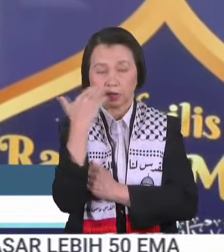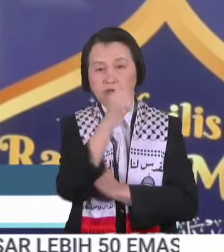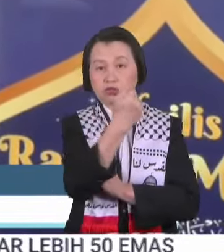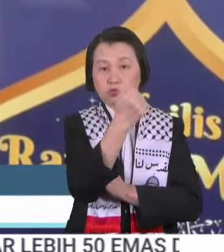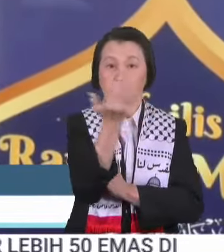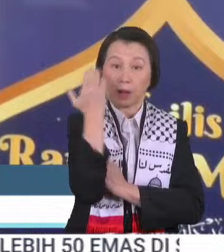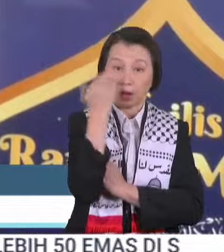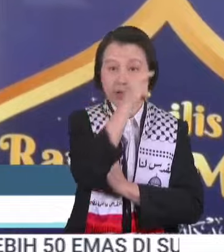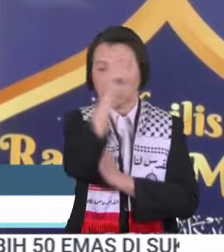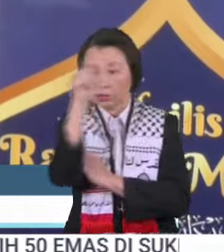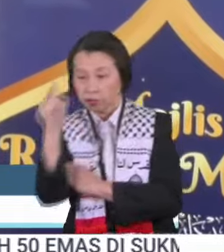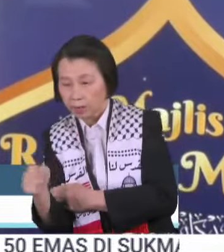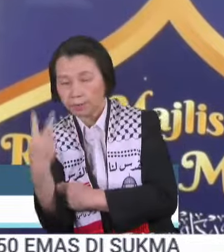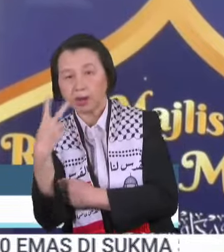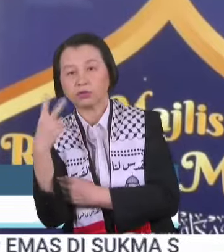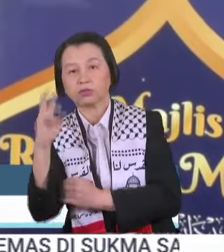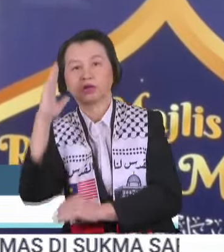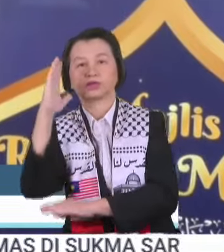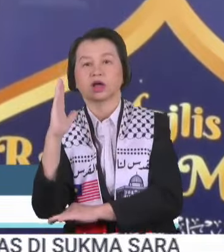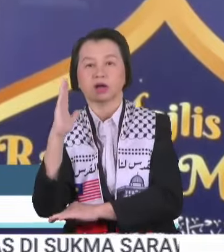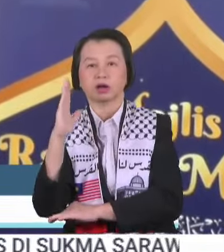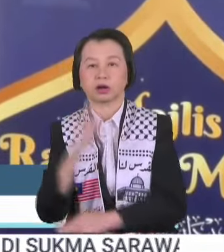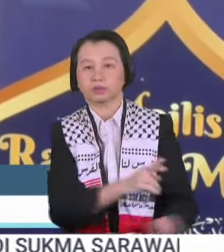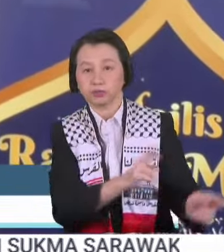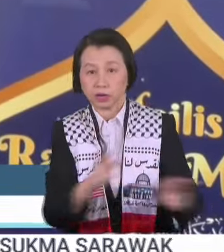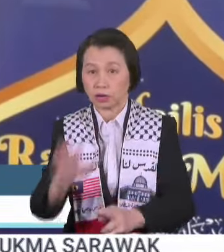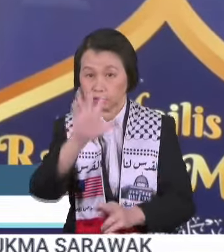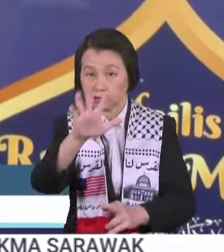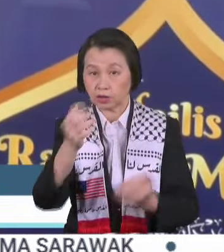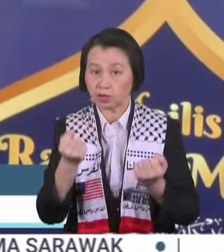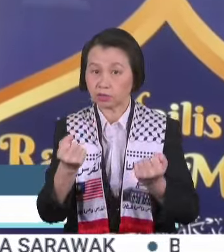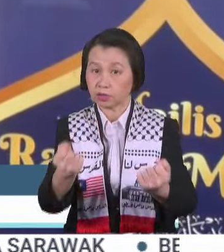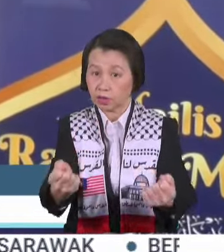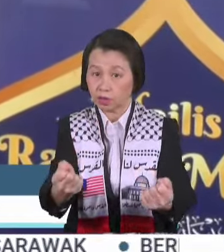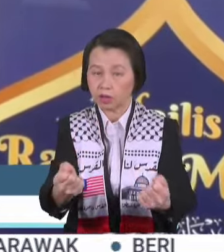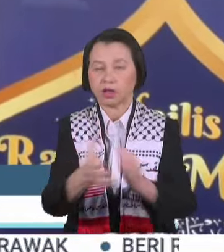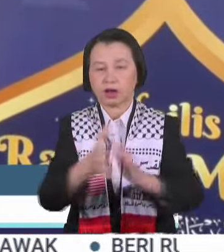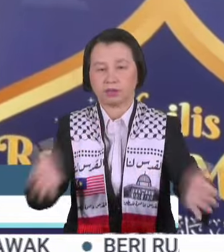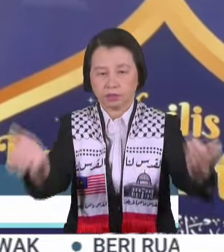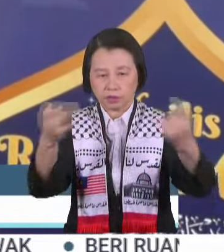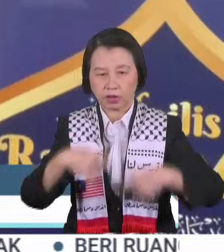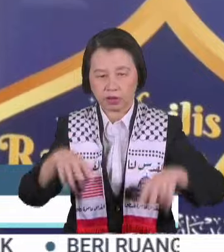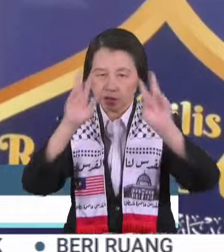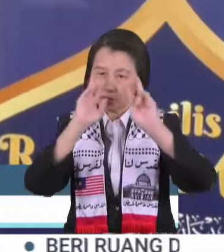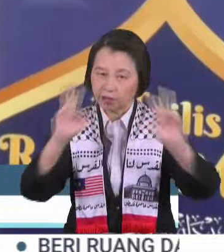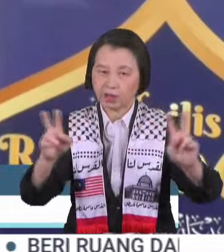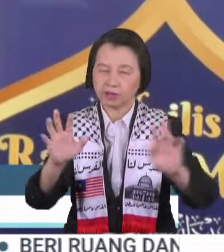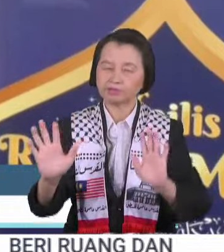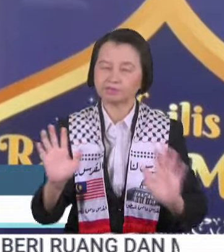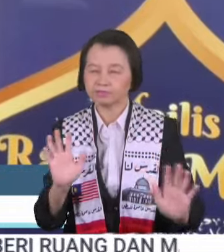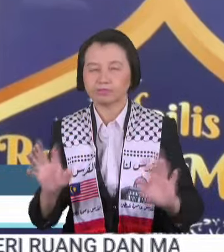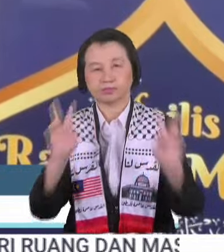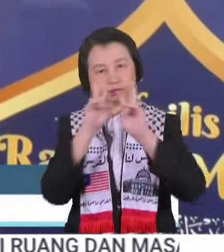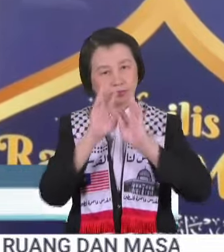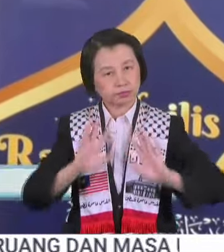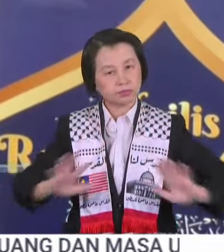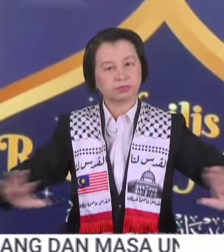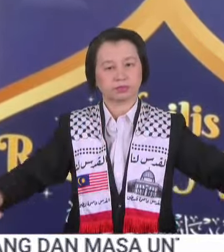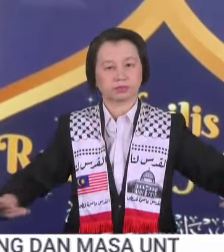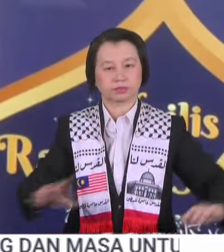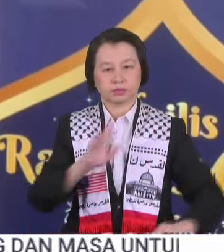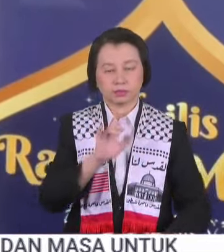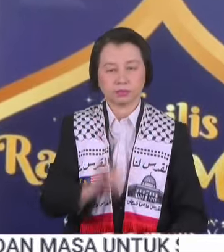hari. Dan rancang perjalanan anda, semoga selamat sampai, sentiasa amal sikap bertolak ansur dan harmoni.